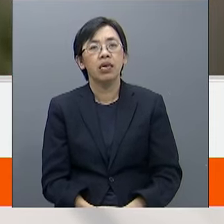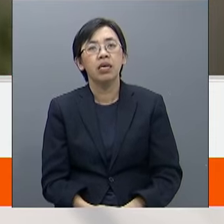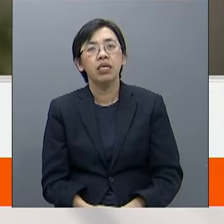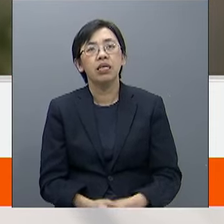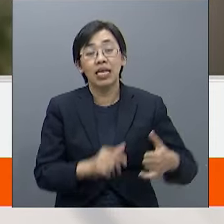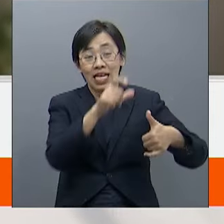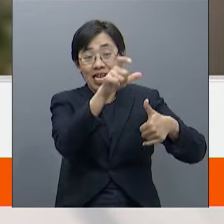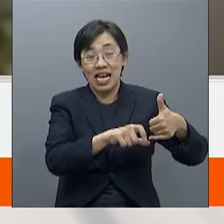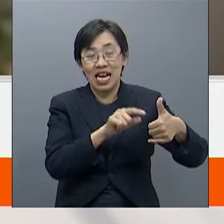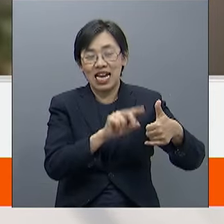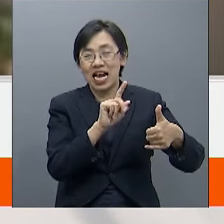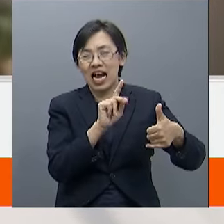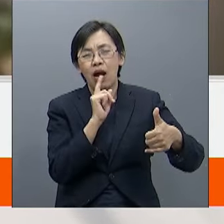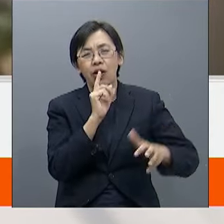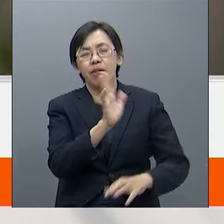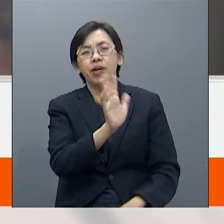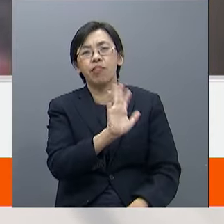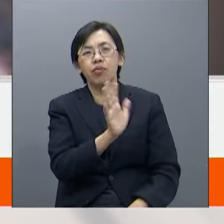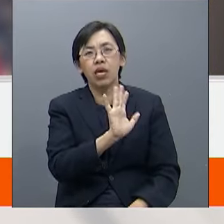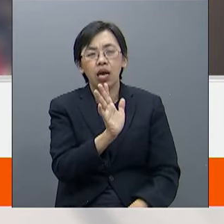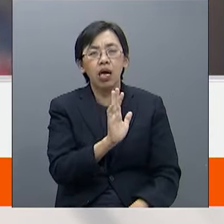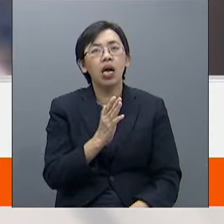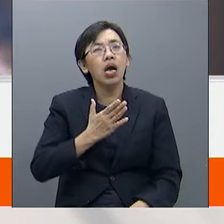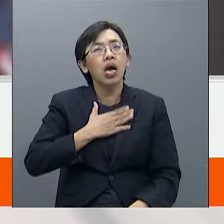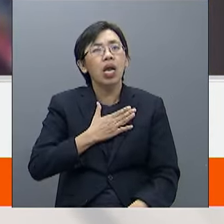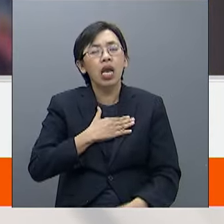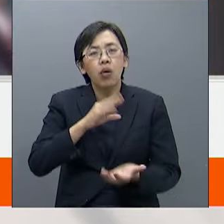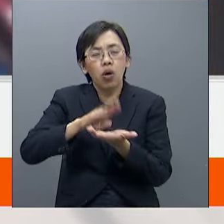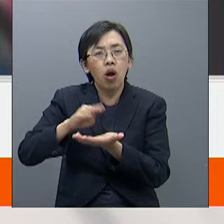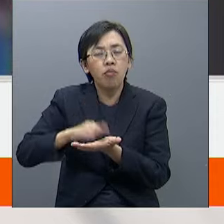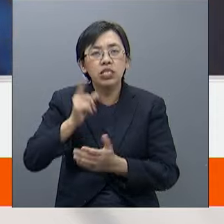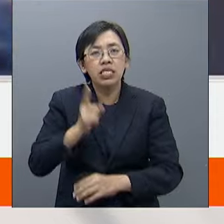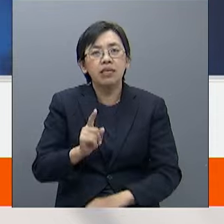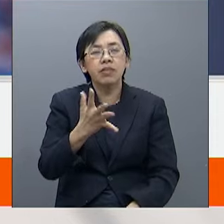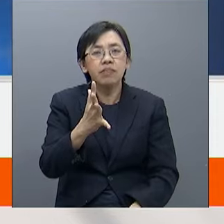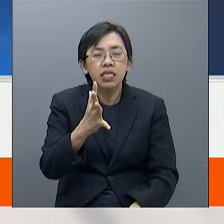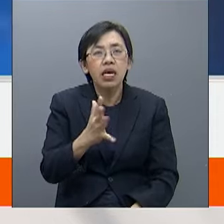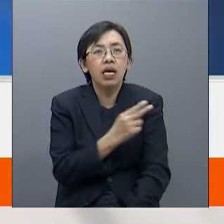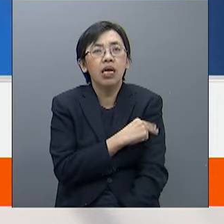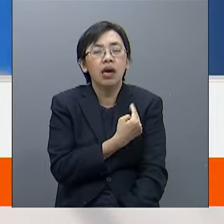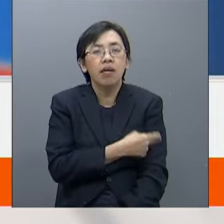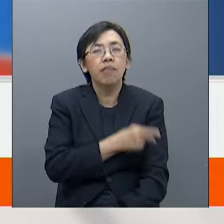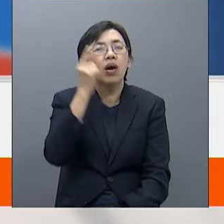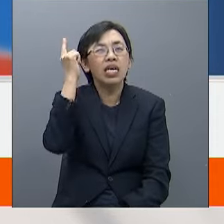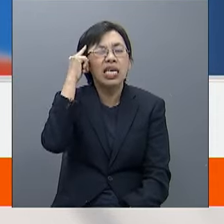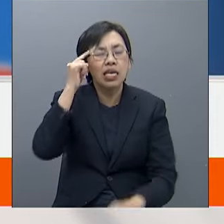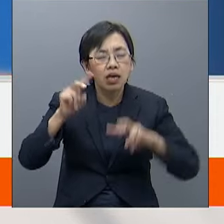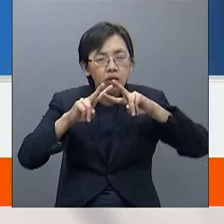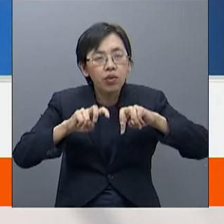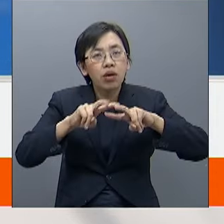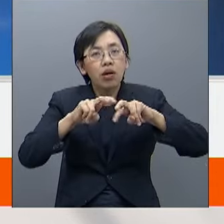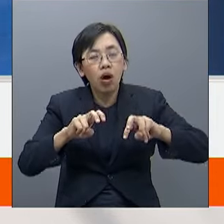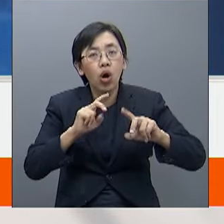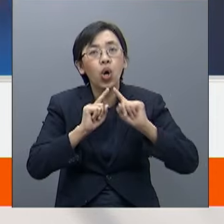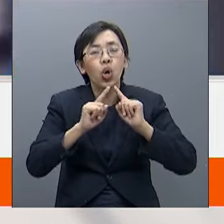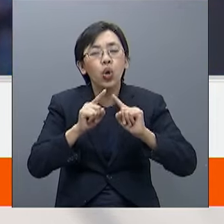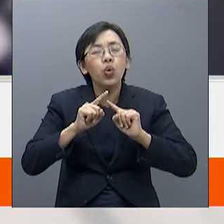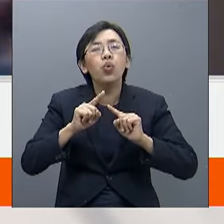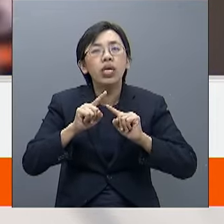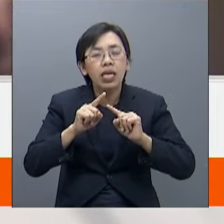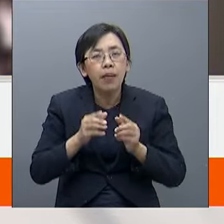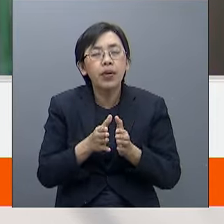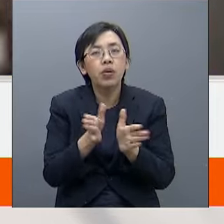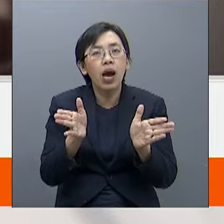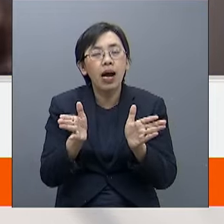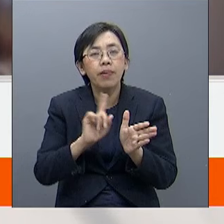ข่าวที่เกิดขึ้นนะคะเพราะว่าเอาจริงคือเราก็ไม่มีข้อมูลที่แท้จริงเนา ะ หมอคิดว่าเราควรศึกษาแล้วก็พูดถึงกรณีเหล่านี้เพื่อ